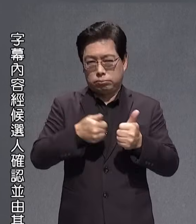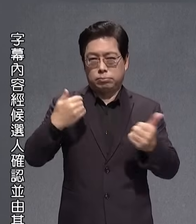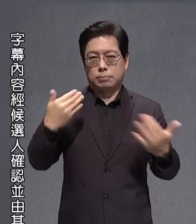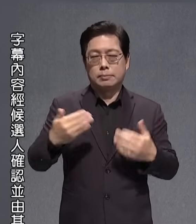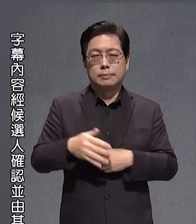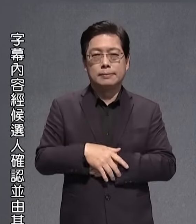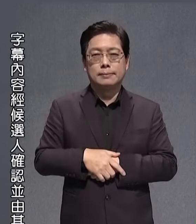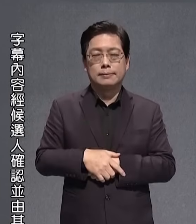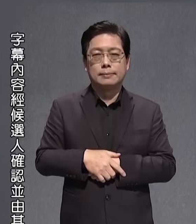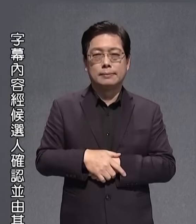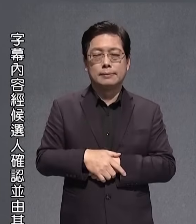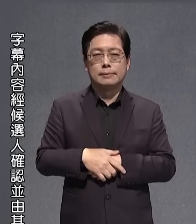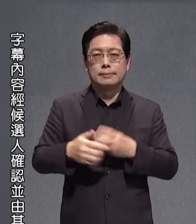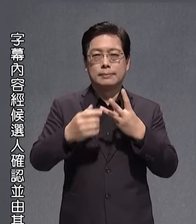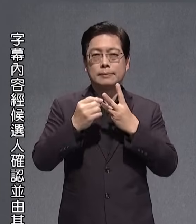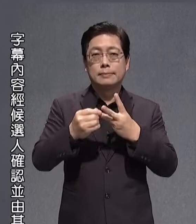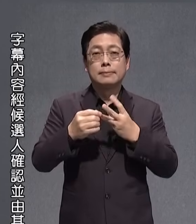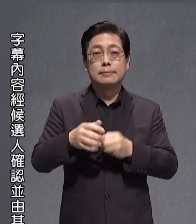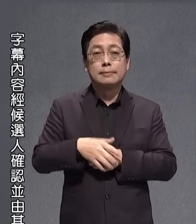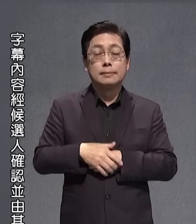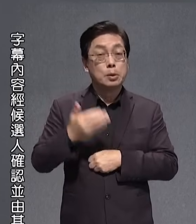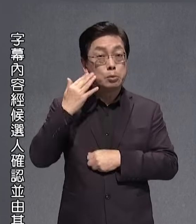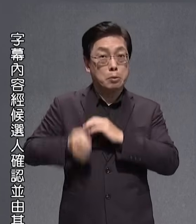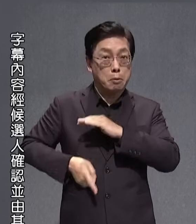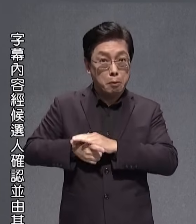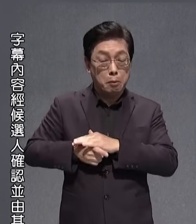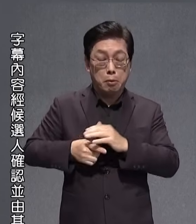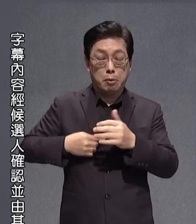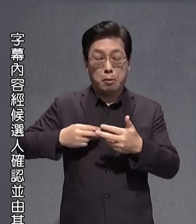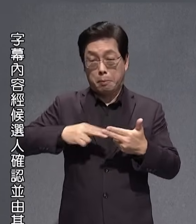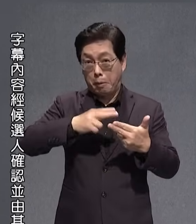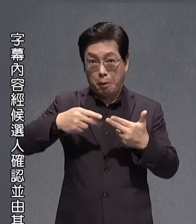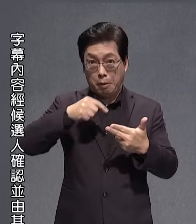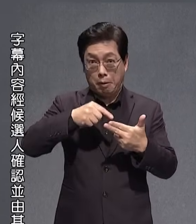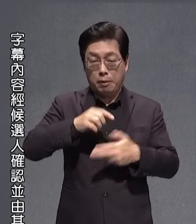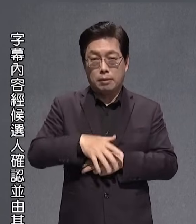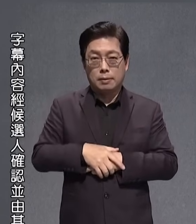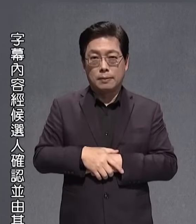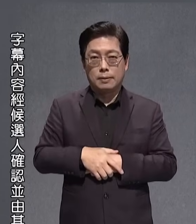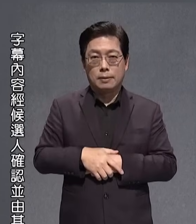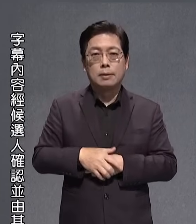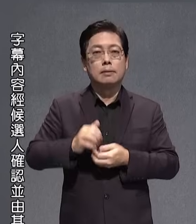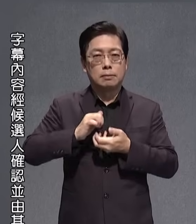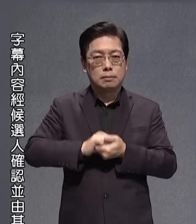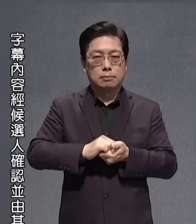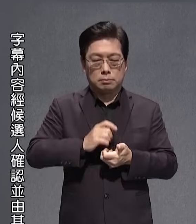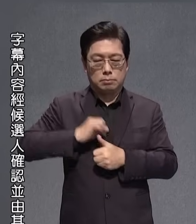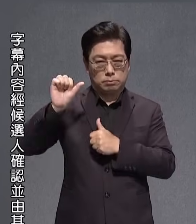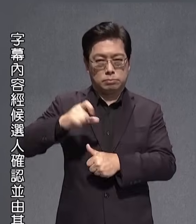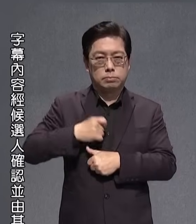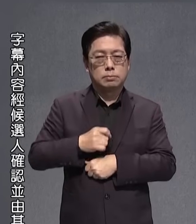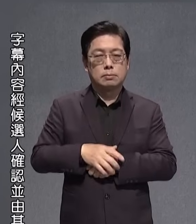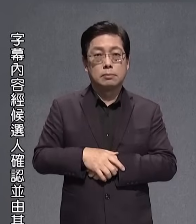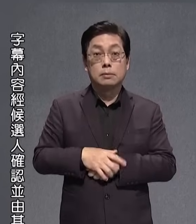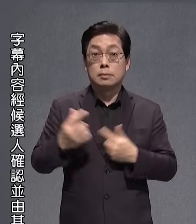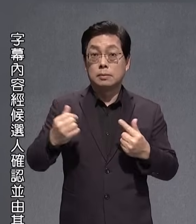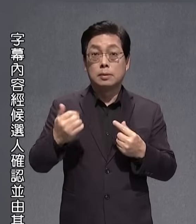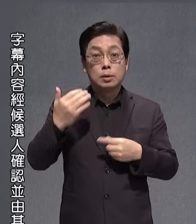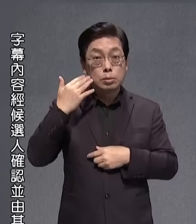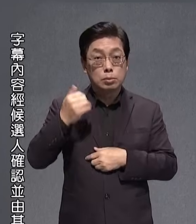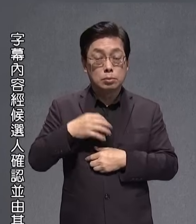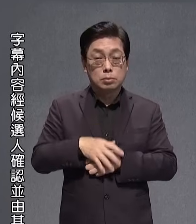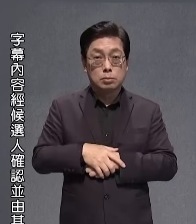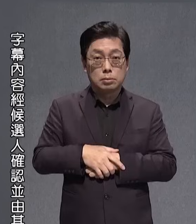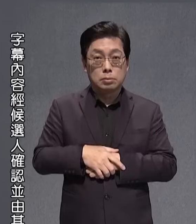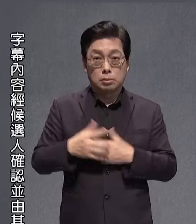志。第三，你若非法改造模拟枪。诶，一定爱处罚，尤其对只要持有，